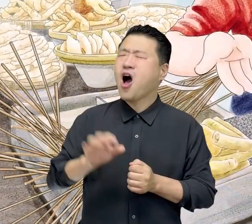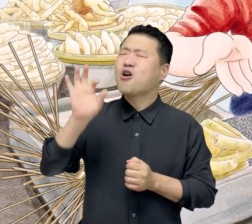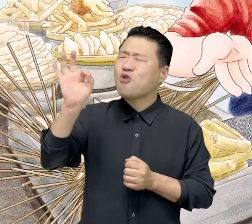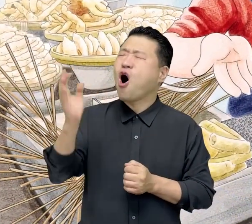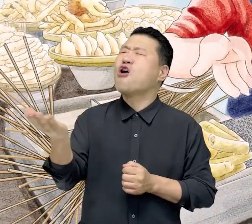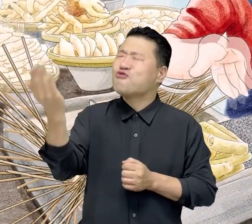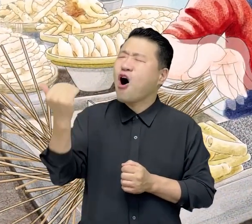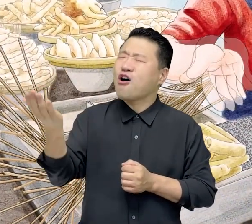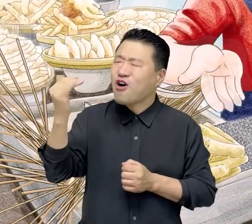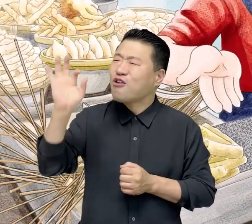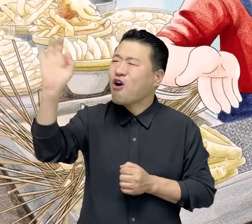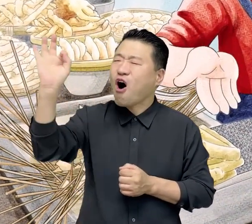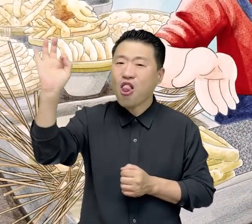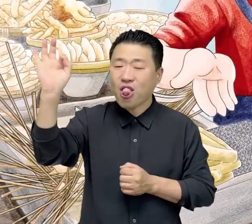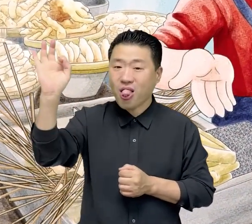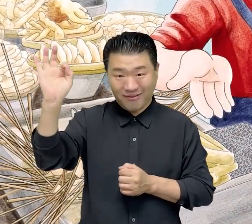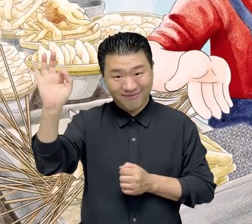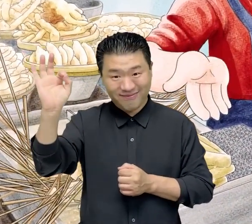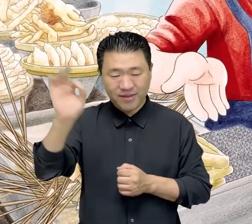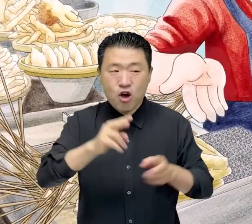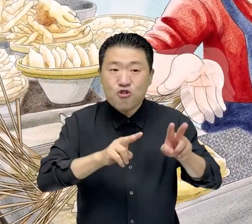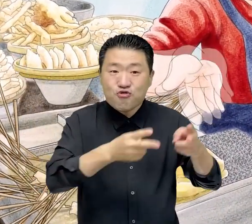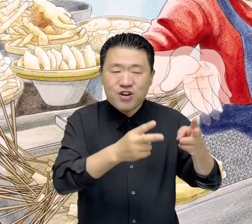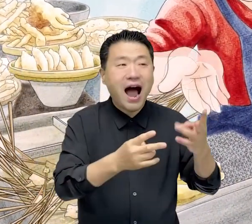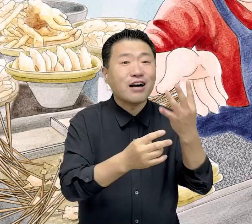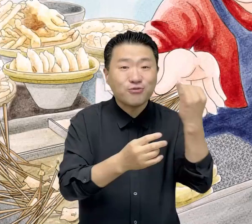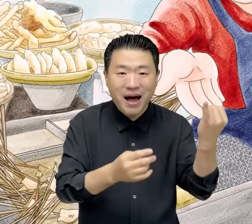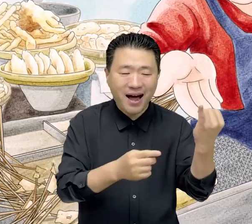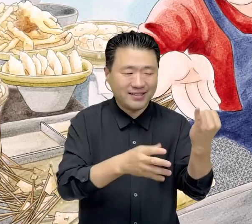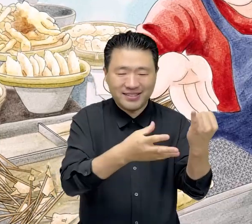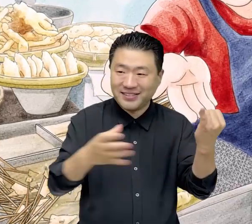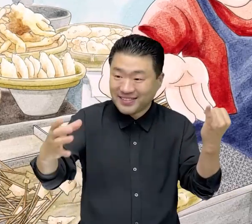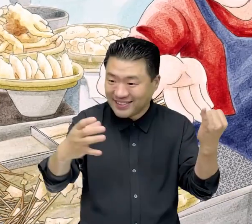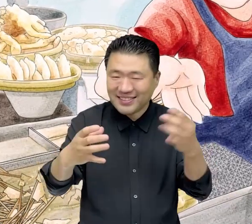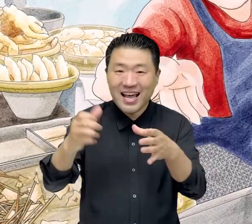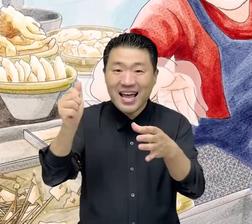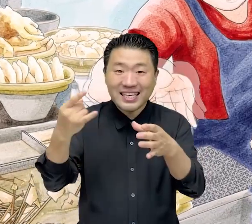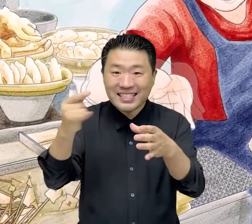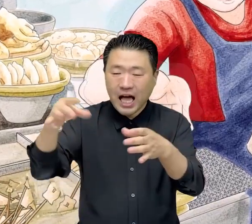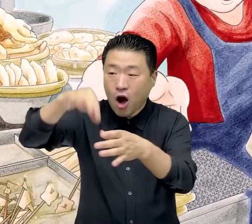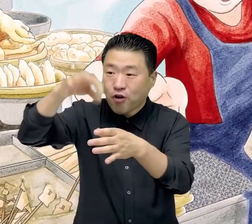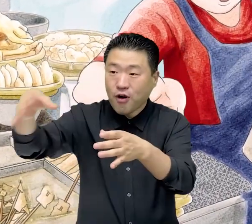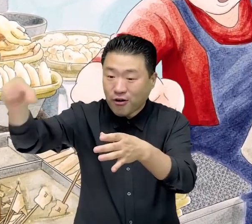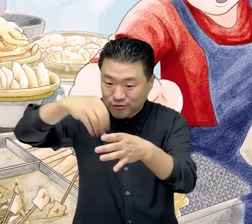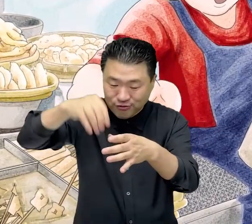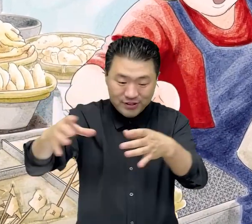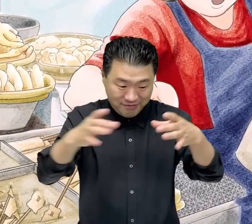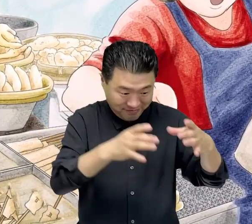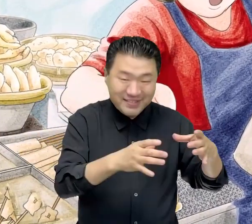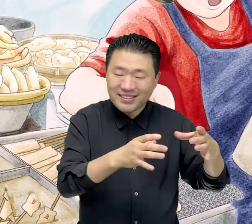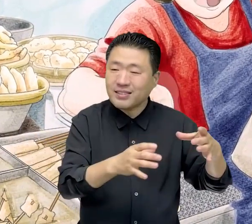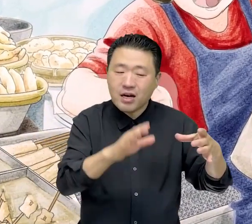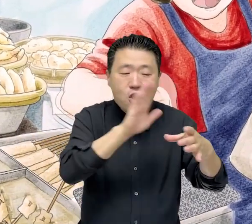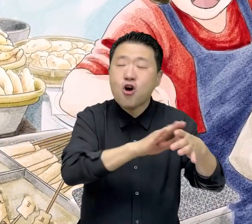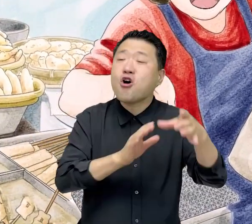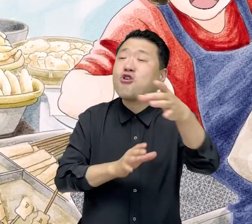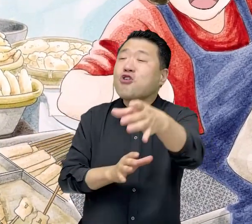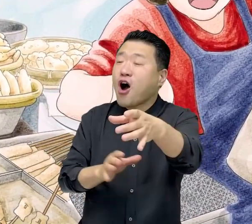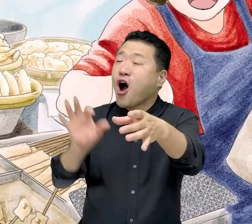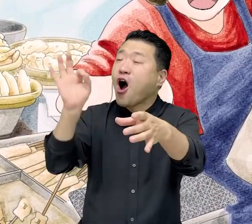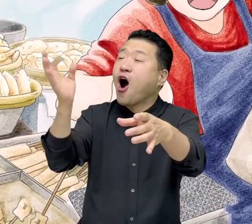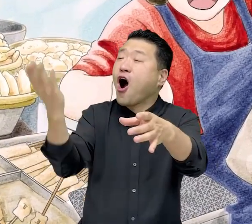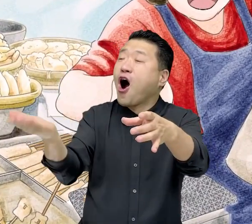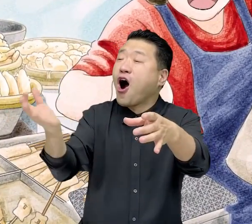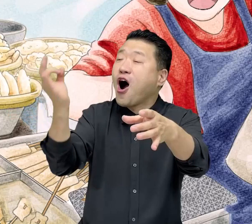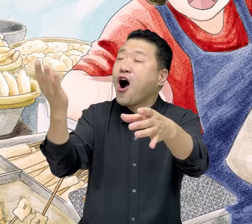돈 줘! 돈! 튀김 아줌마가 한 손으로 희나가 고른 것들을 담은 종이